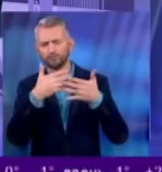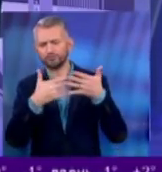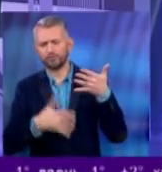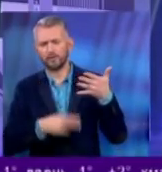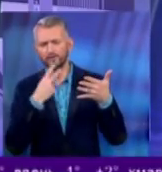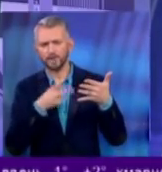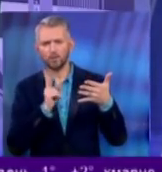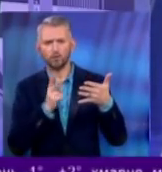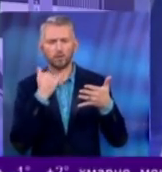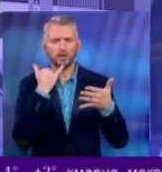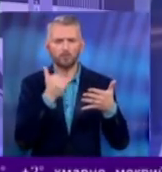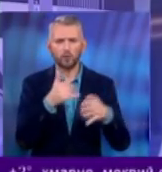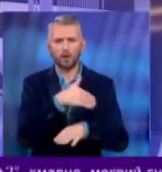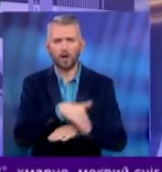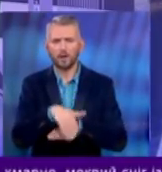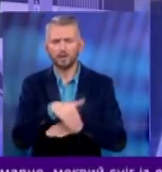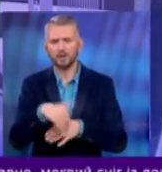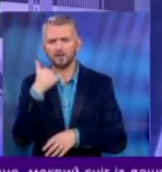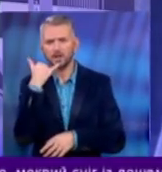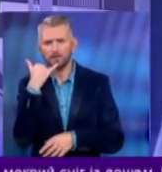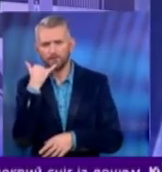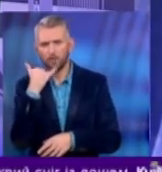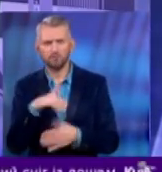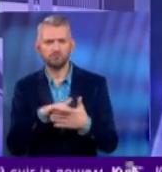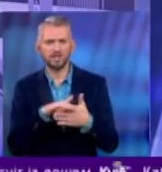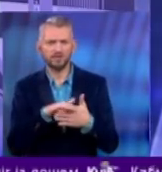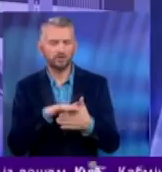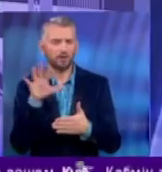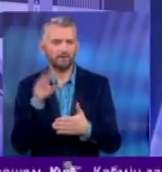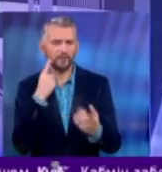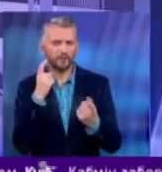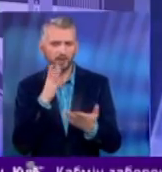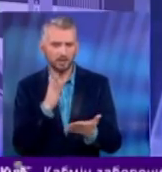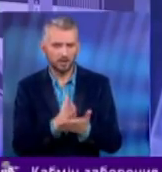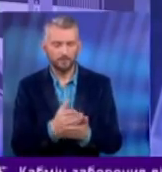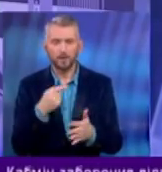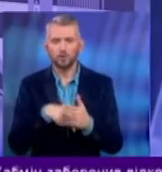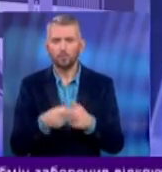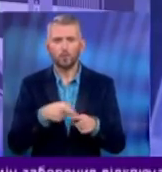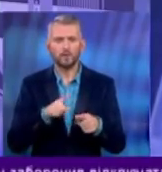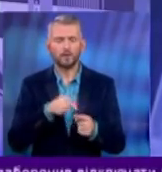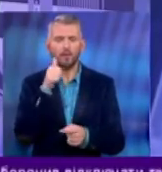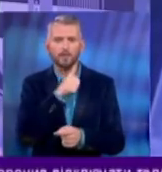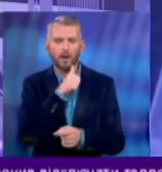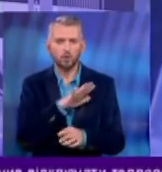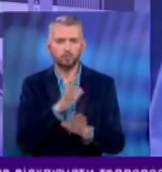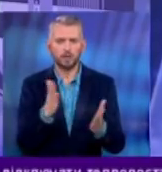хто телефонує, адреса, телефон, прізвище і всі дані. Тобто це не анонімне